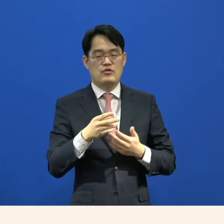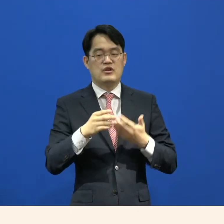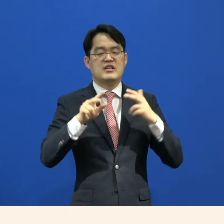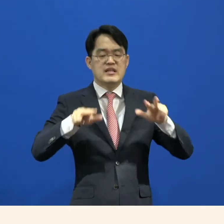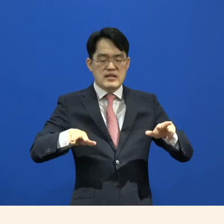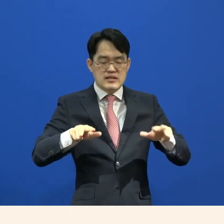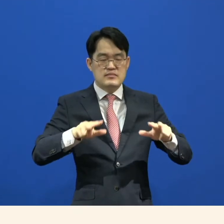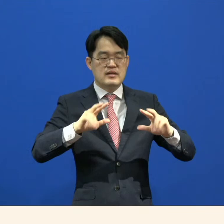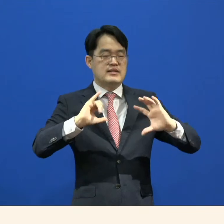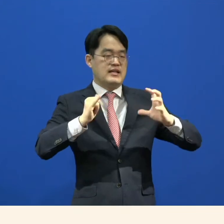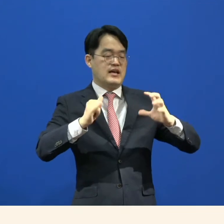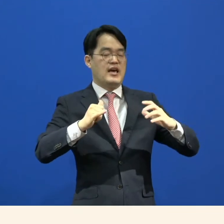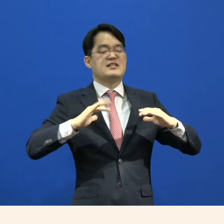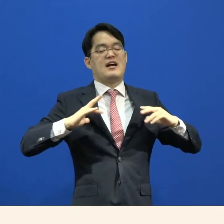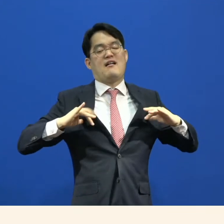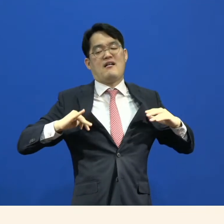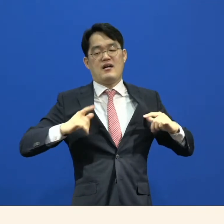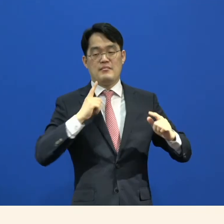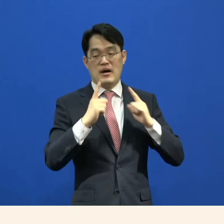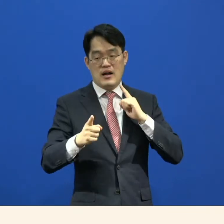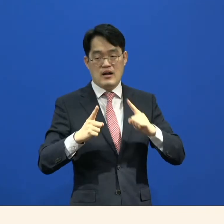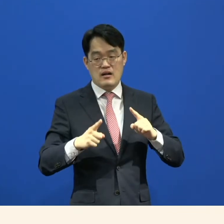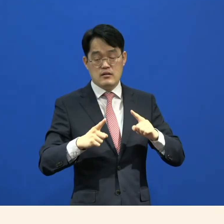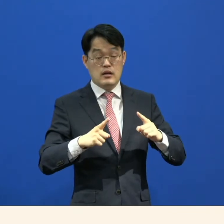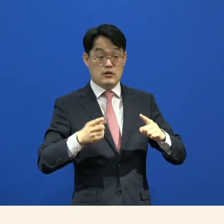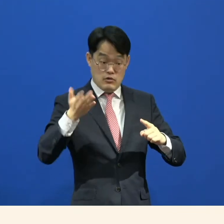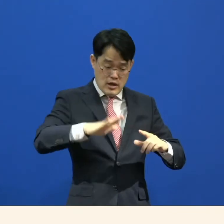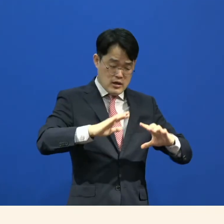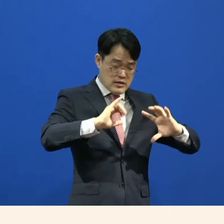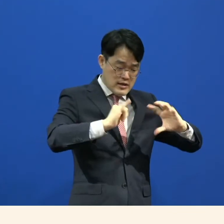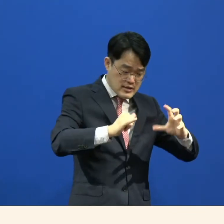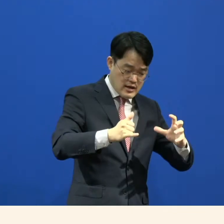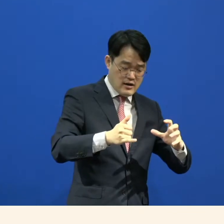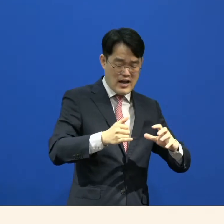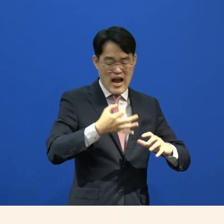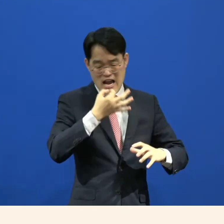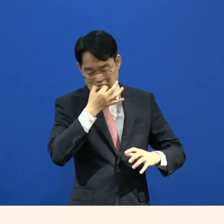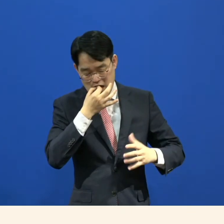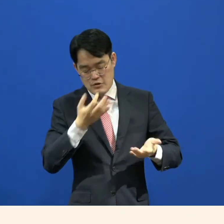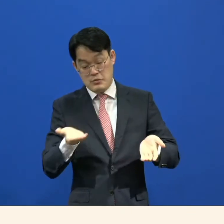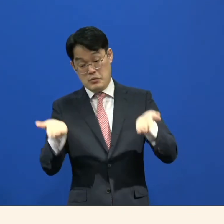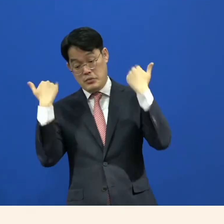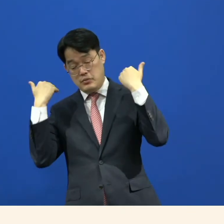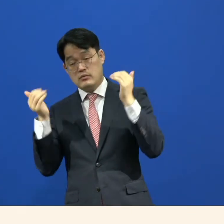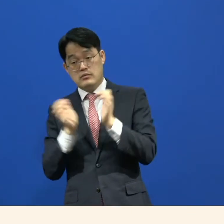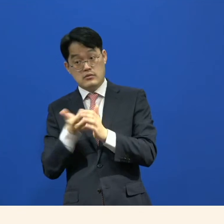이 세상도 그 정욕도 지나가되 오직 하나님의